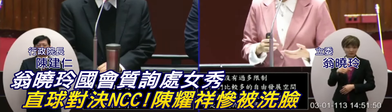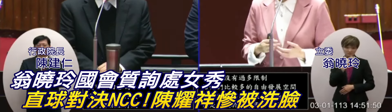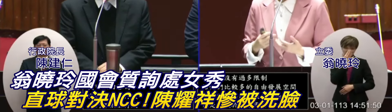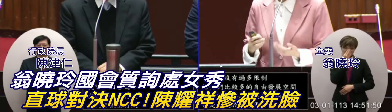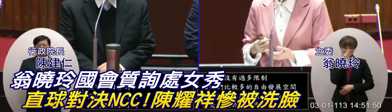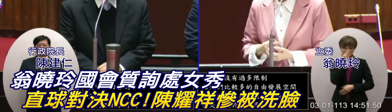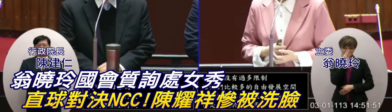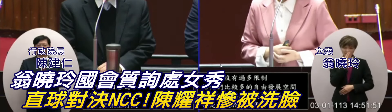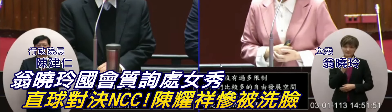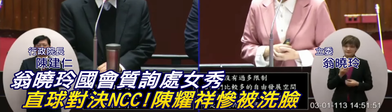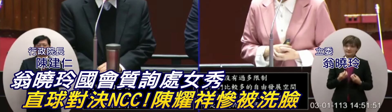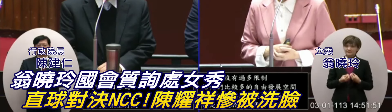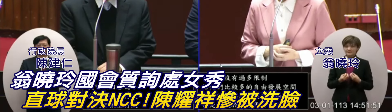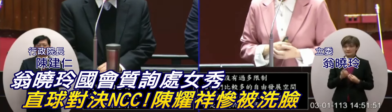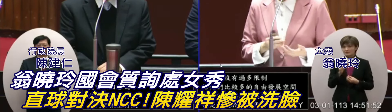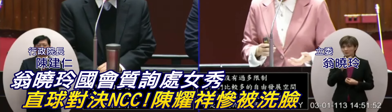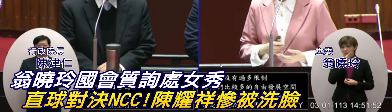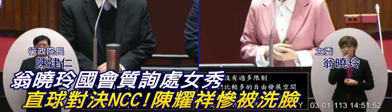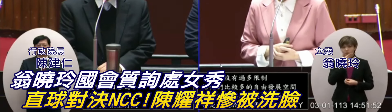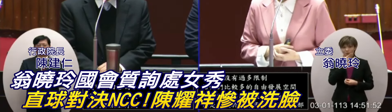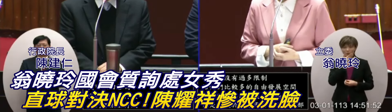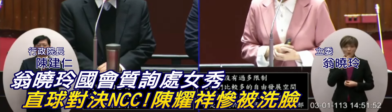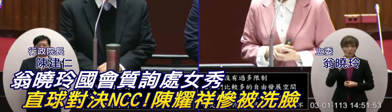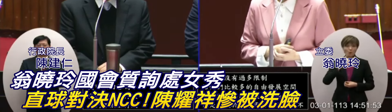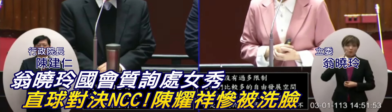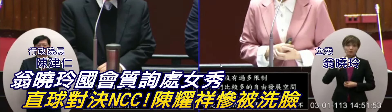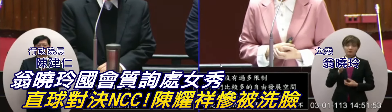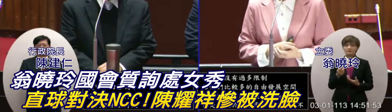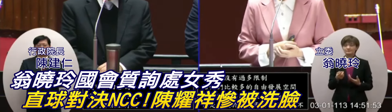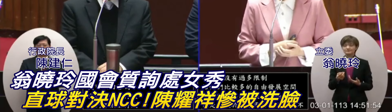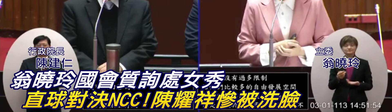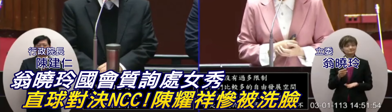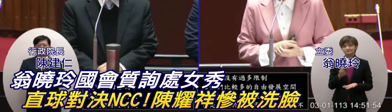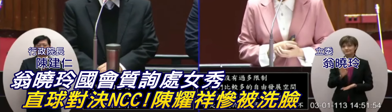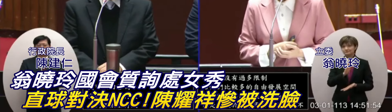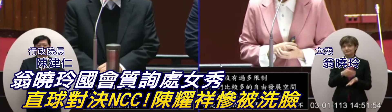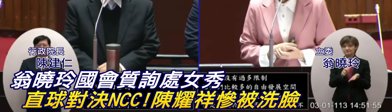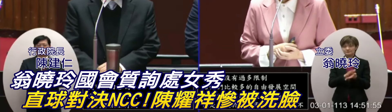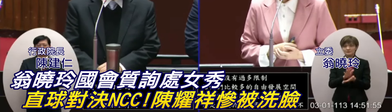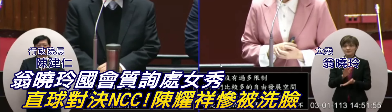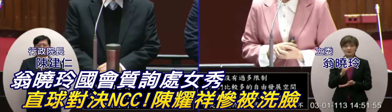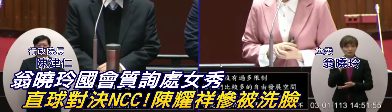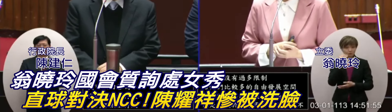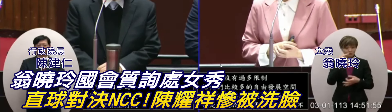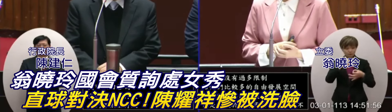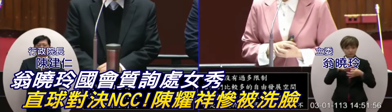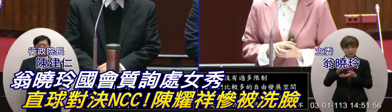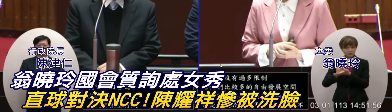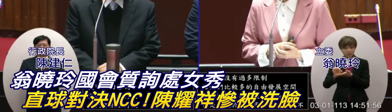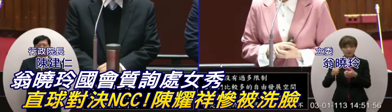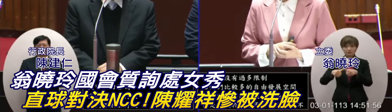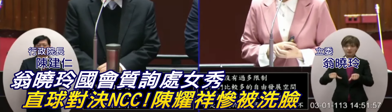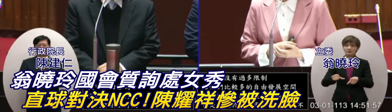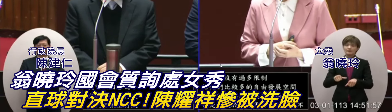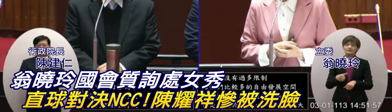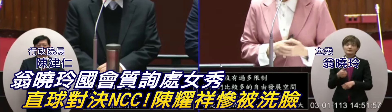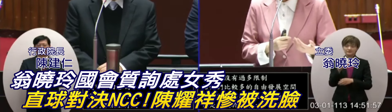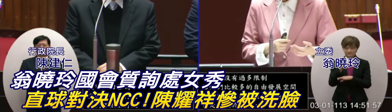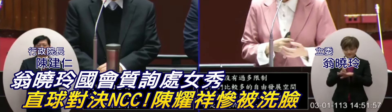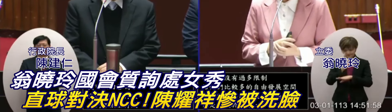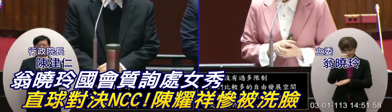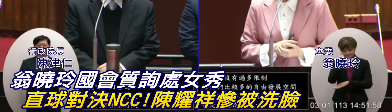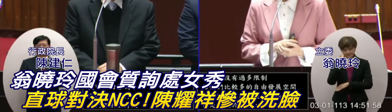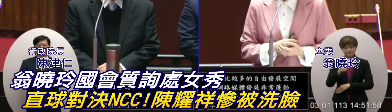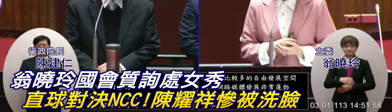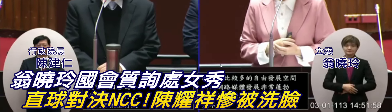敢奢求还有什么高获利，能够收支打平，就这个谢天谢地能够图生存